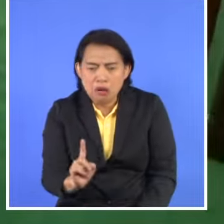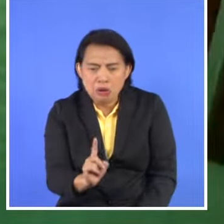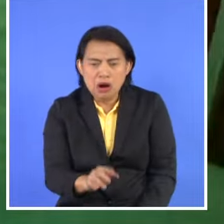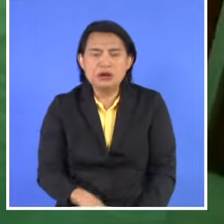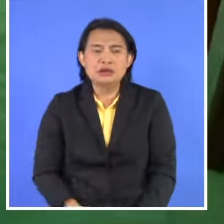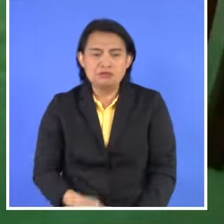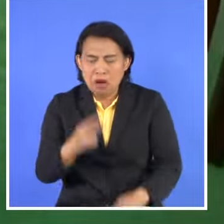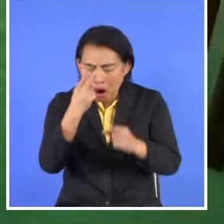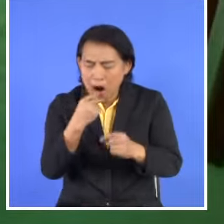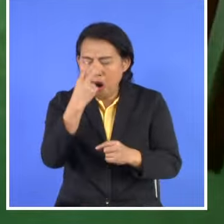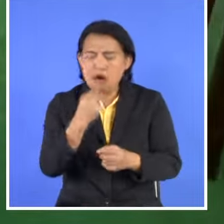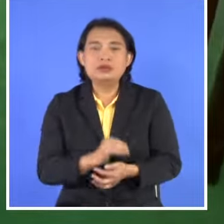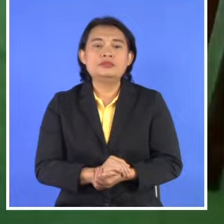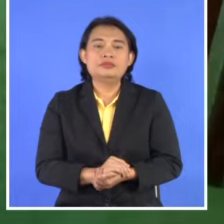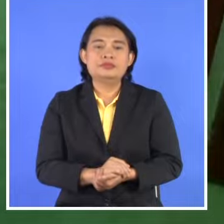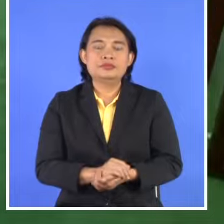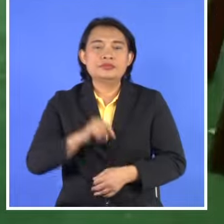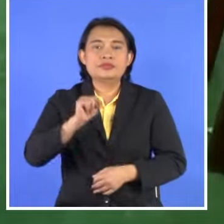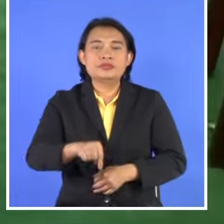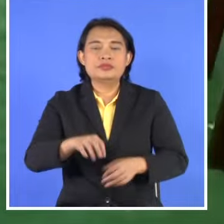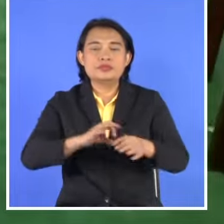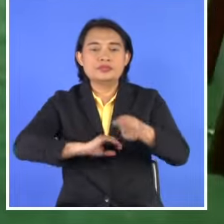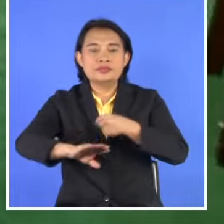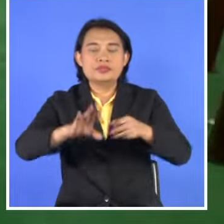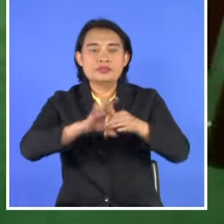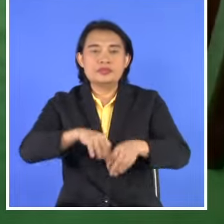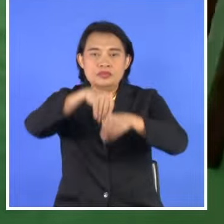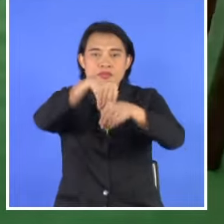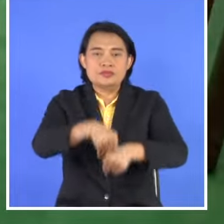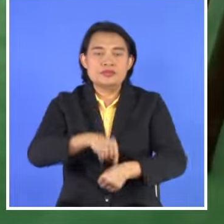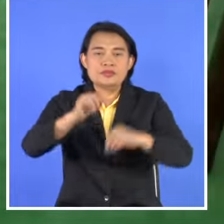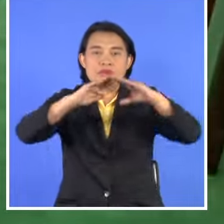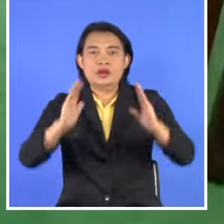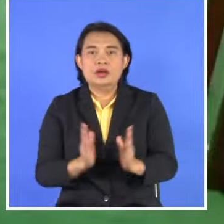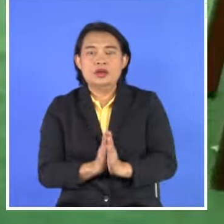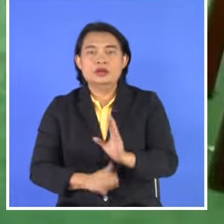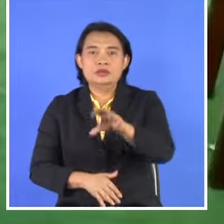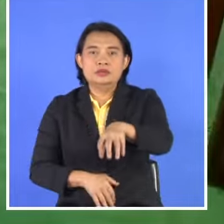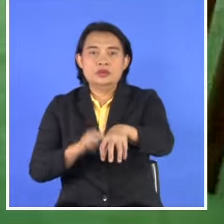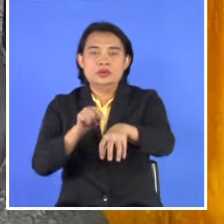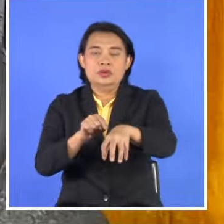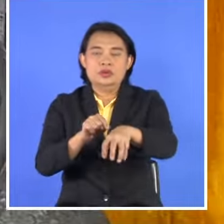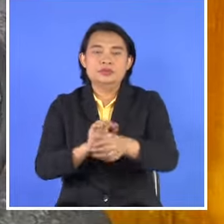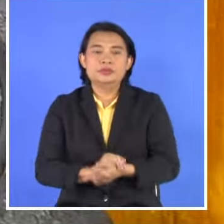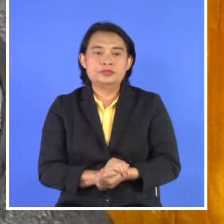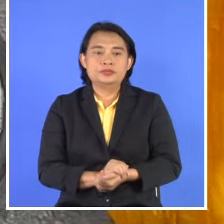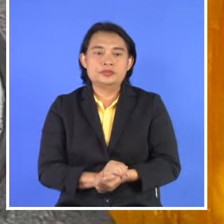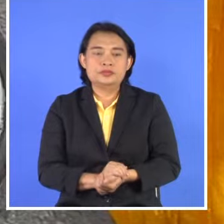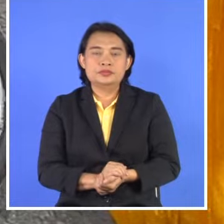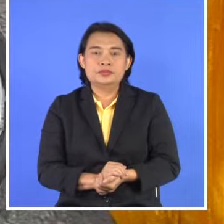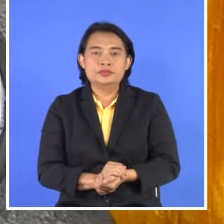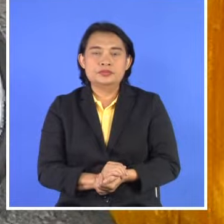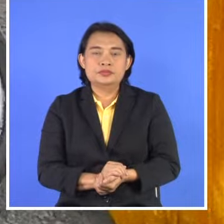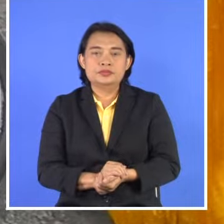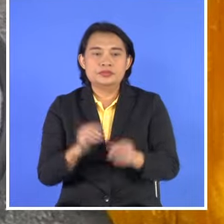าอยู่ที่ลานท้าวเวสสุวรรณและก็พญาเต่าหัวมังกรที่วัดป่าหลังวัดป่าเลไลวรวิหารอยู่ที่สุพรรณบุรีเนี่ยน